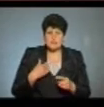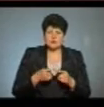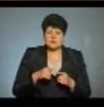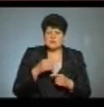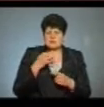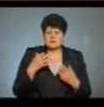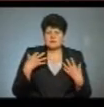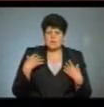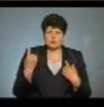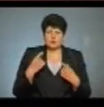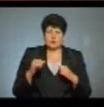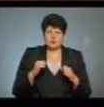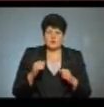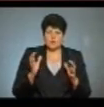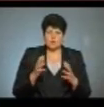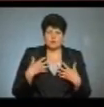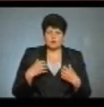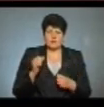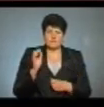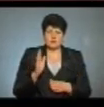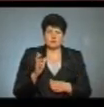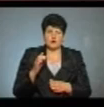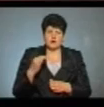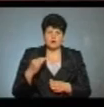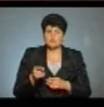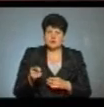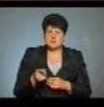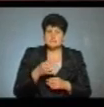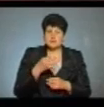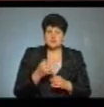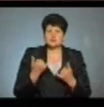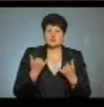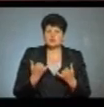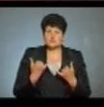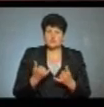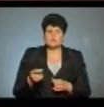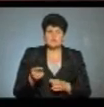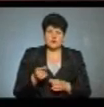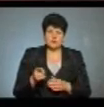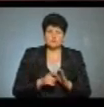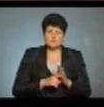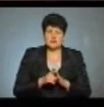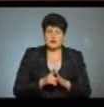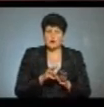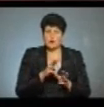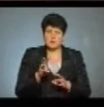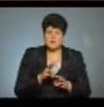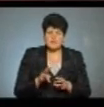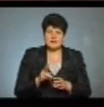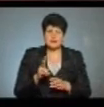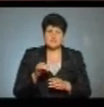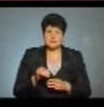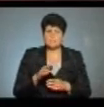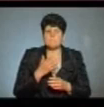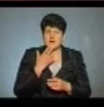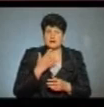охорони здоров'я Володимир Богайчук. В Тернополі розпочали кропити від кліщів парк національного відродження, розповів Суспільному